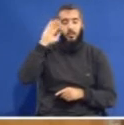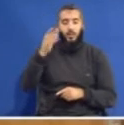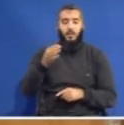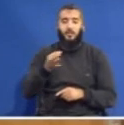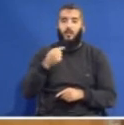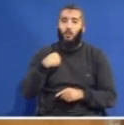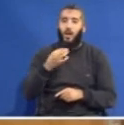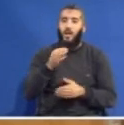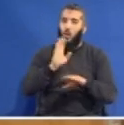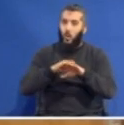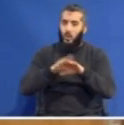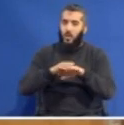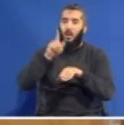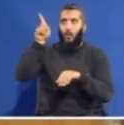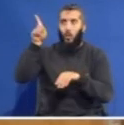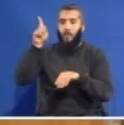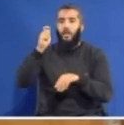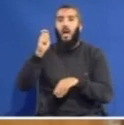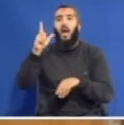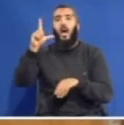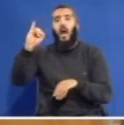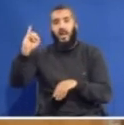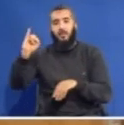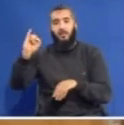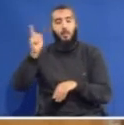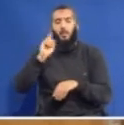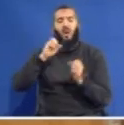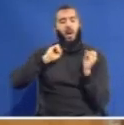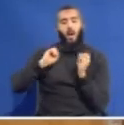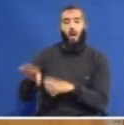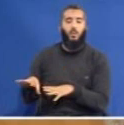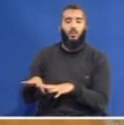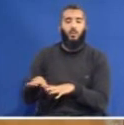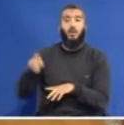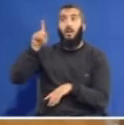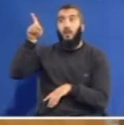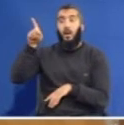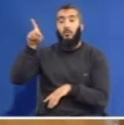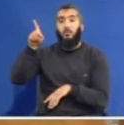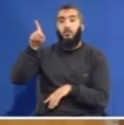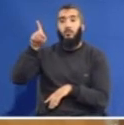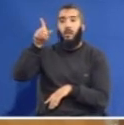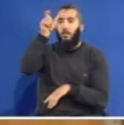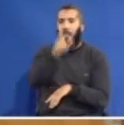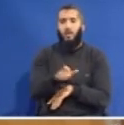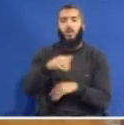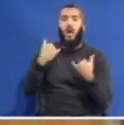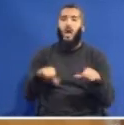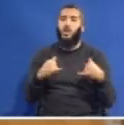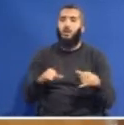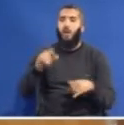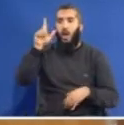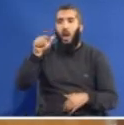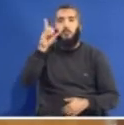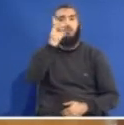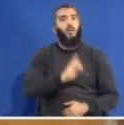تفشلش، أنت ما ضاع حق وراءه طالب، أنت رك مواطن، والمواطن عنده